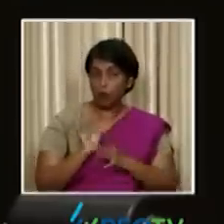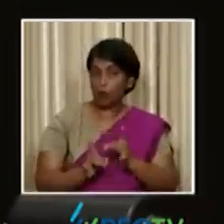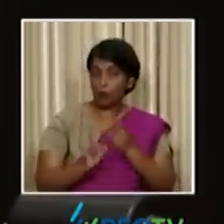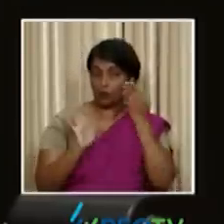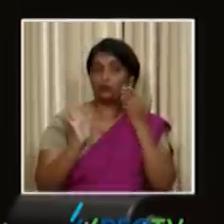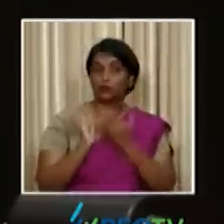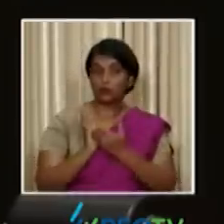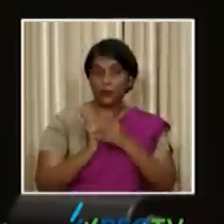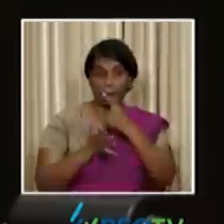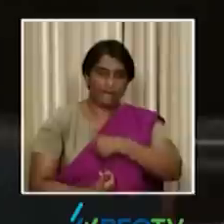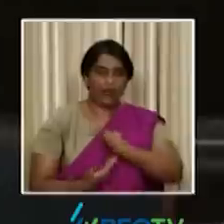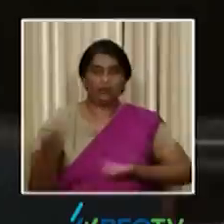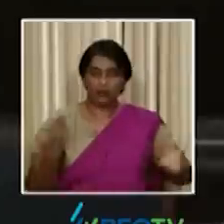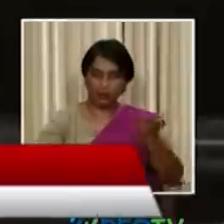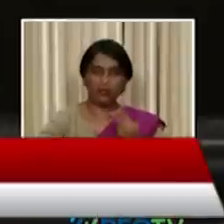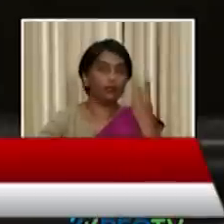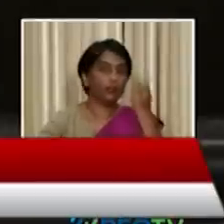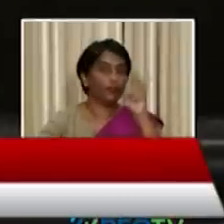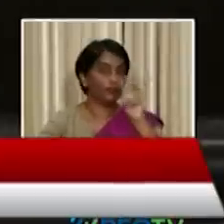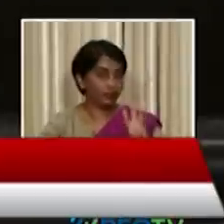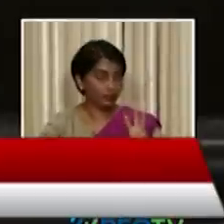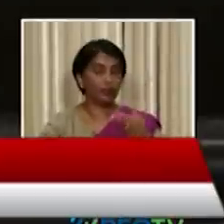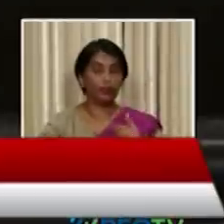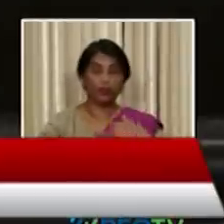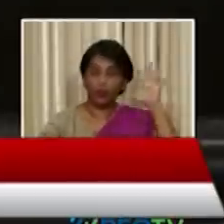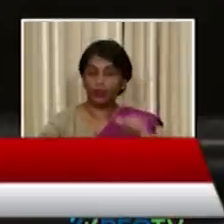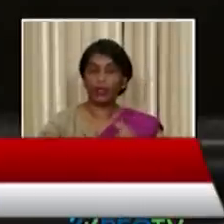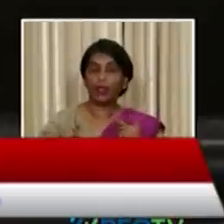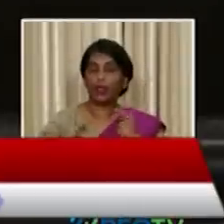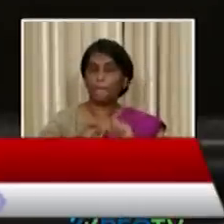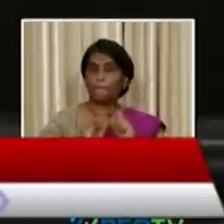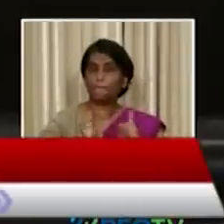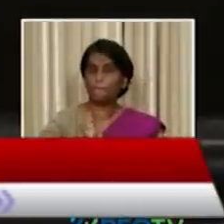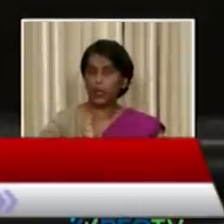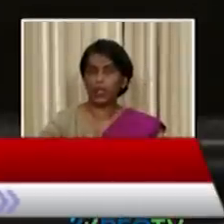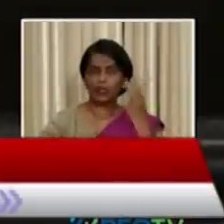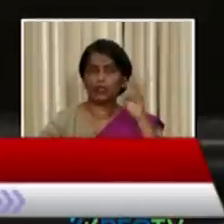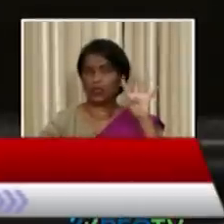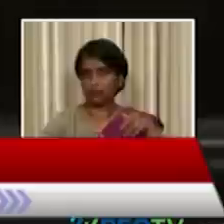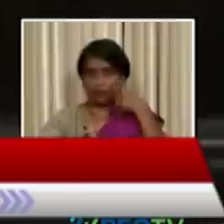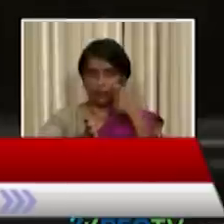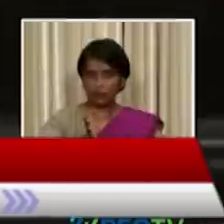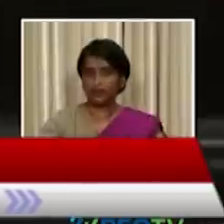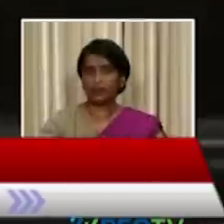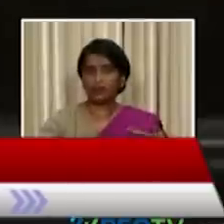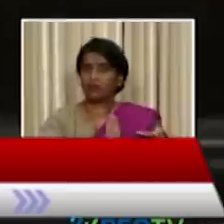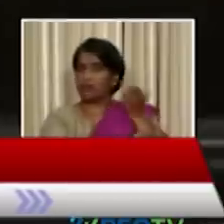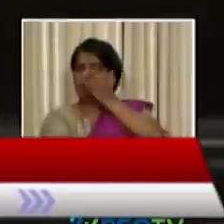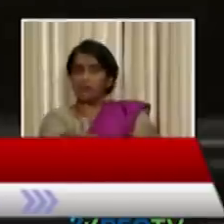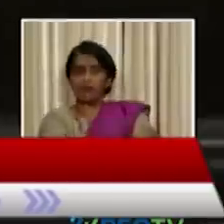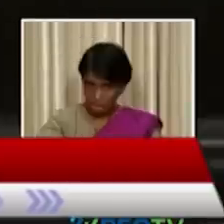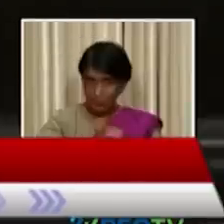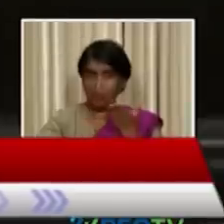ගැනෙන වරදක් යටතේ වය කරගන්න පුළුවන් 2023 වෙනකම් මේ ගේන පනතේ ඇයි 2004 අපි අස්සම් කරපු මේවකට ඇයි අපිට